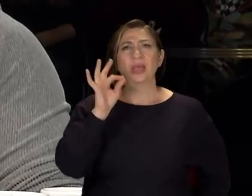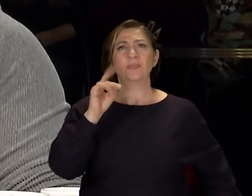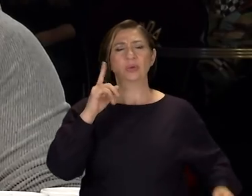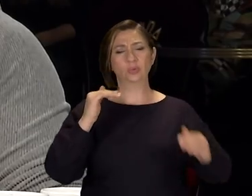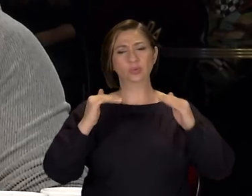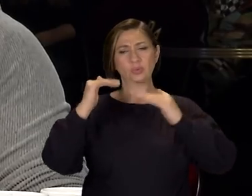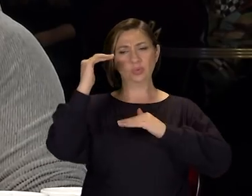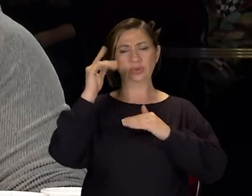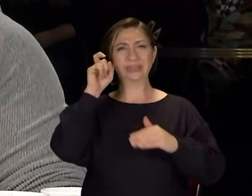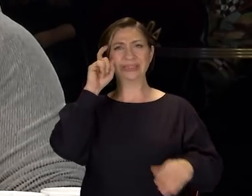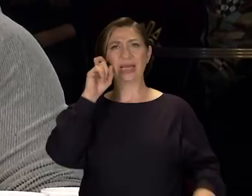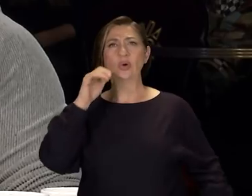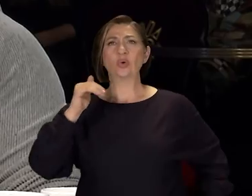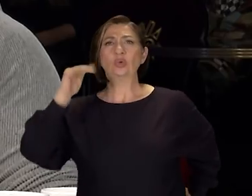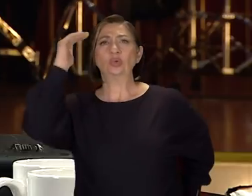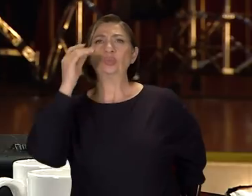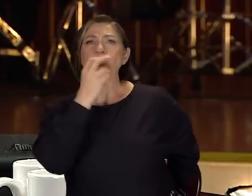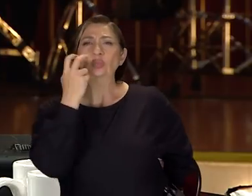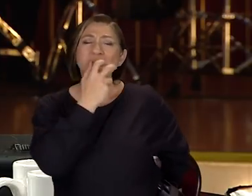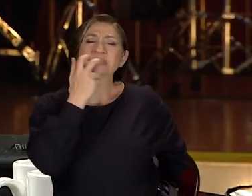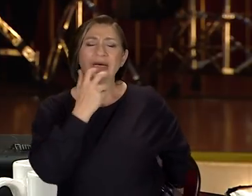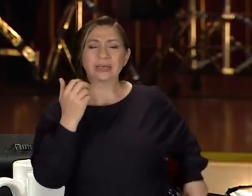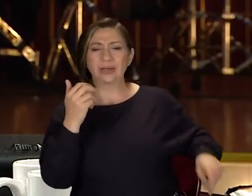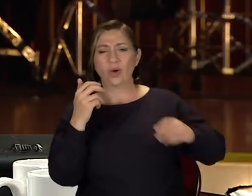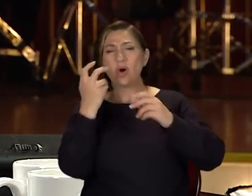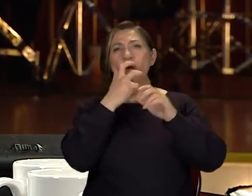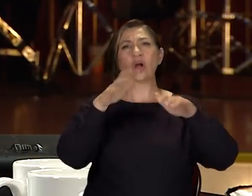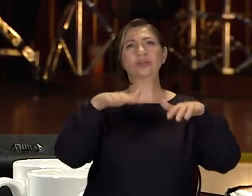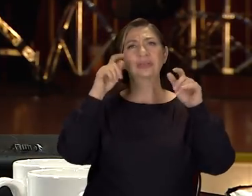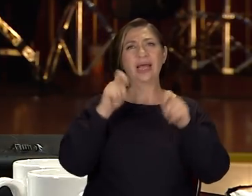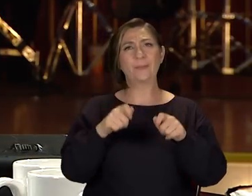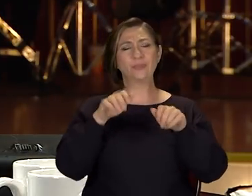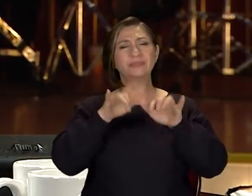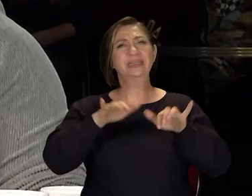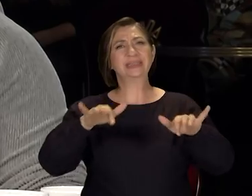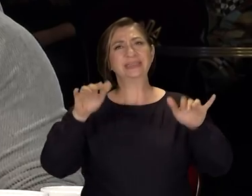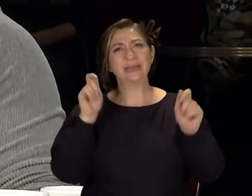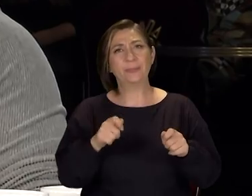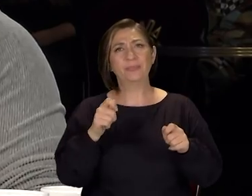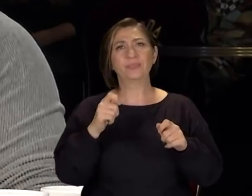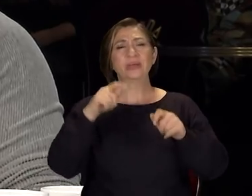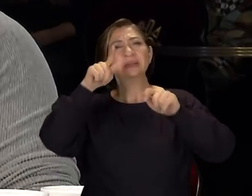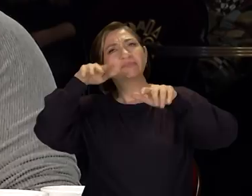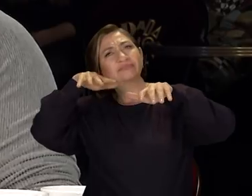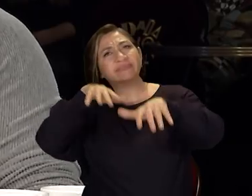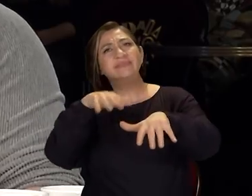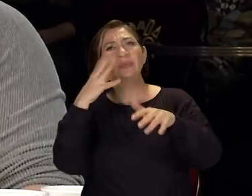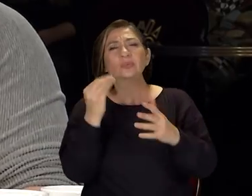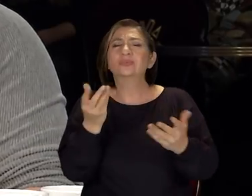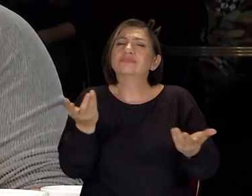üstün çocuk, üstün zeka, evet, üstün müzisyen, çok iyi besteci, konser çok yap, iyi piyanist. İşte şeyler olsun, hmm, fanlar olsun falan